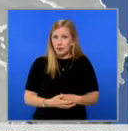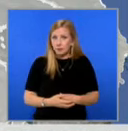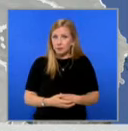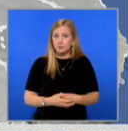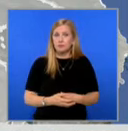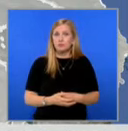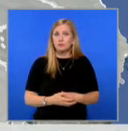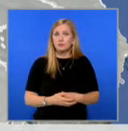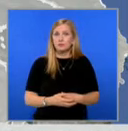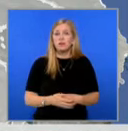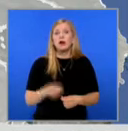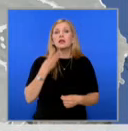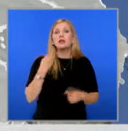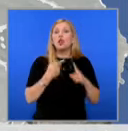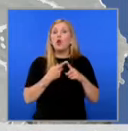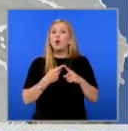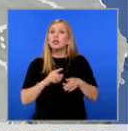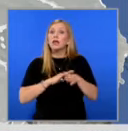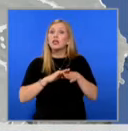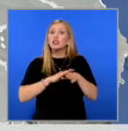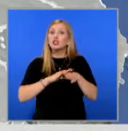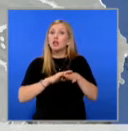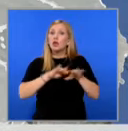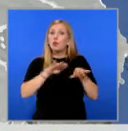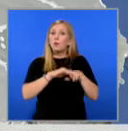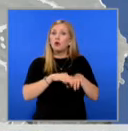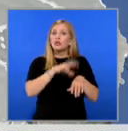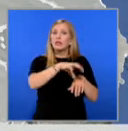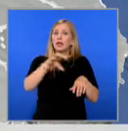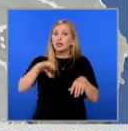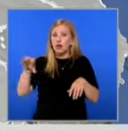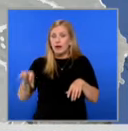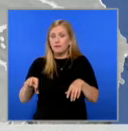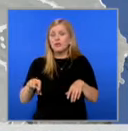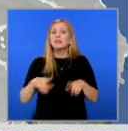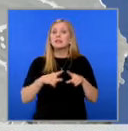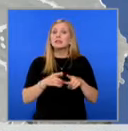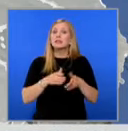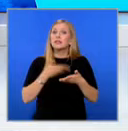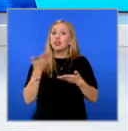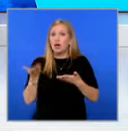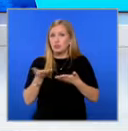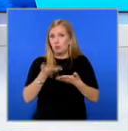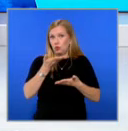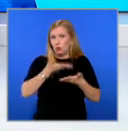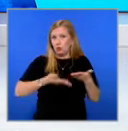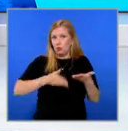във всеки един момент три от черноморските държави са страни по документа българия румъния и турция